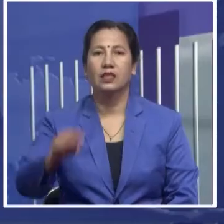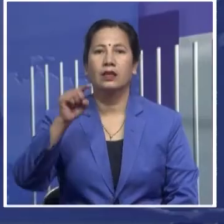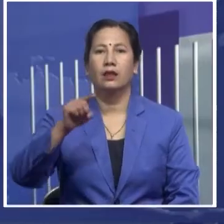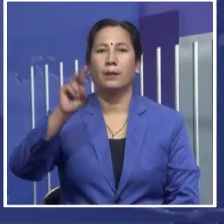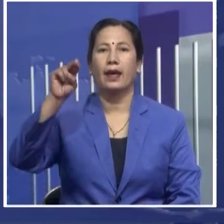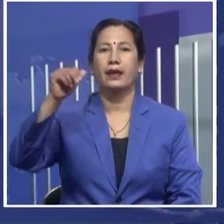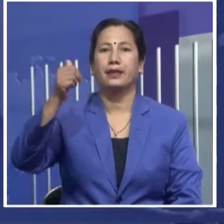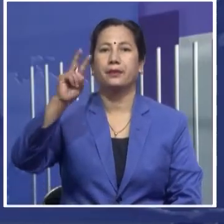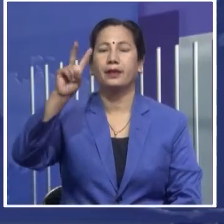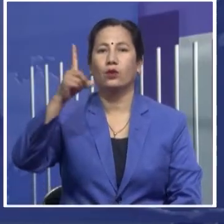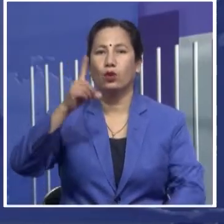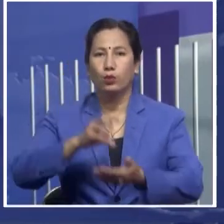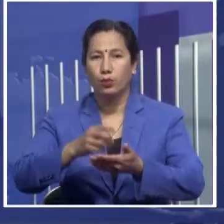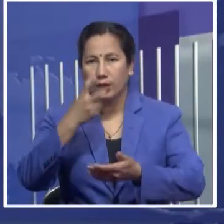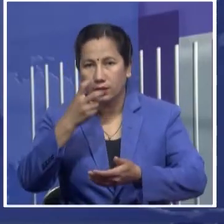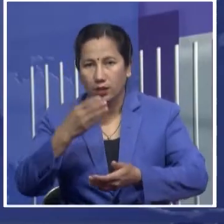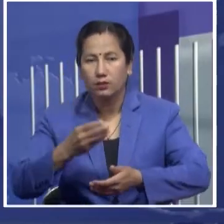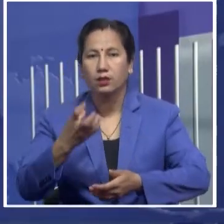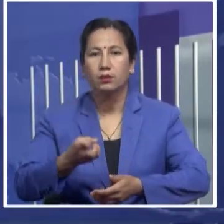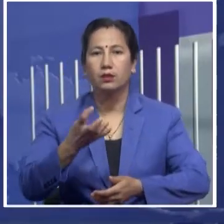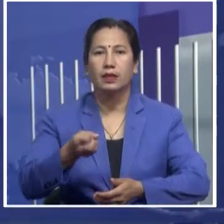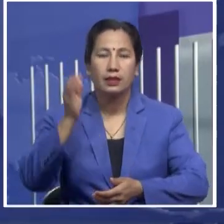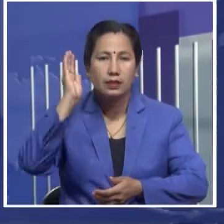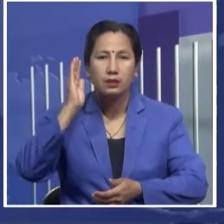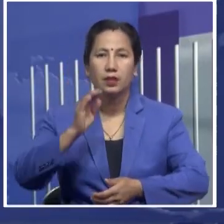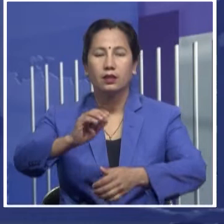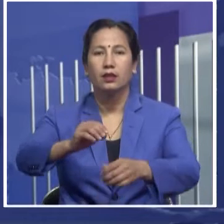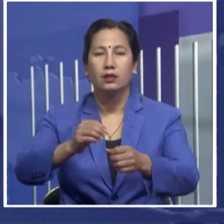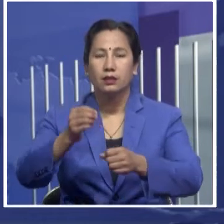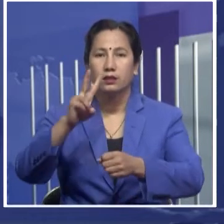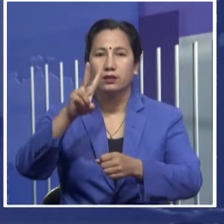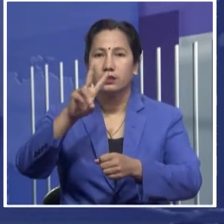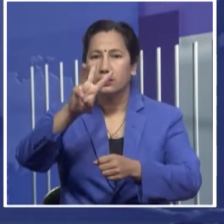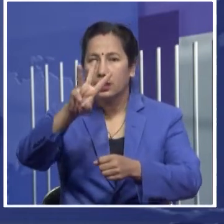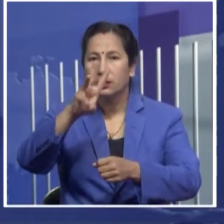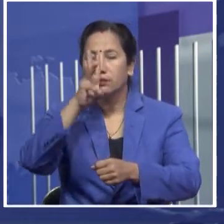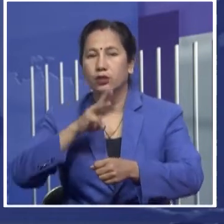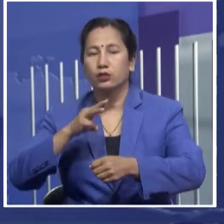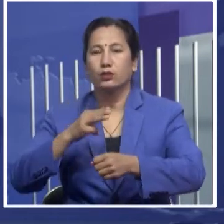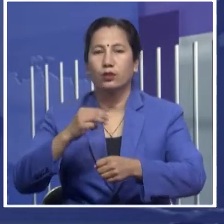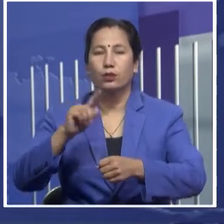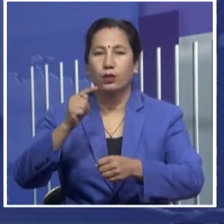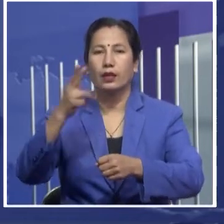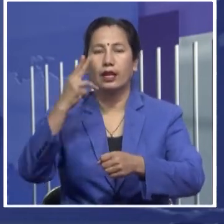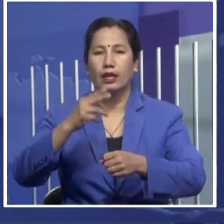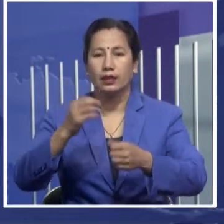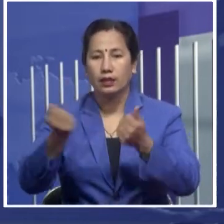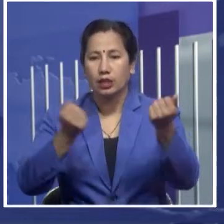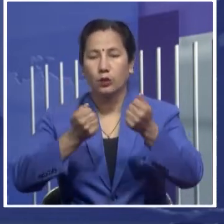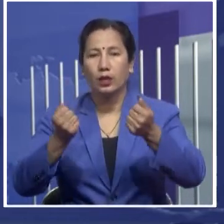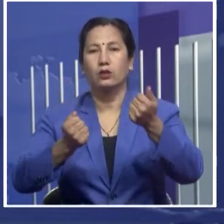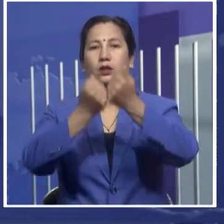तपाईं एनटीभी कोहलपुर हेर्दै हुनुहुन्छ। अब बाँकी समाचार। बितेको 3 वर्षको अवधिमा कर्णाली प्रदेशमा मात्रै सवारी दुर्घटनामा